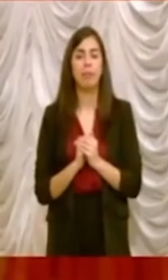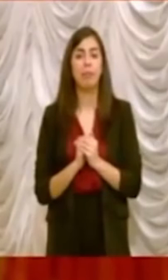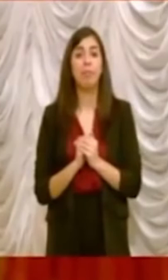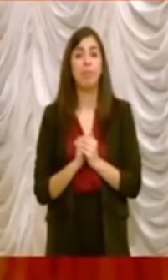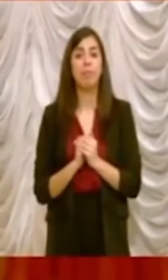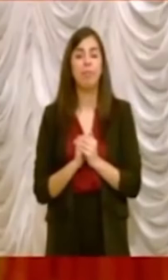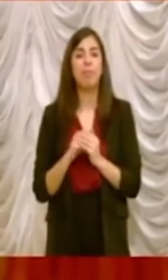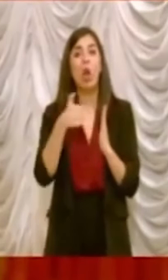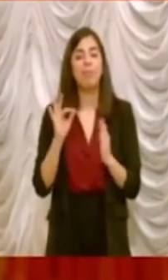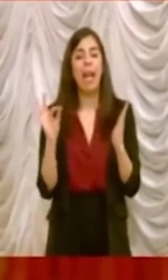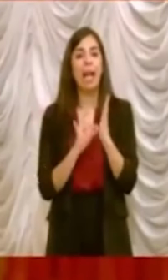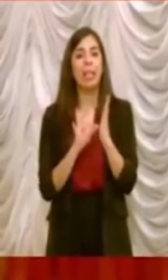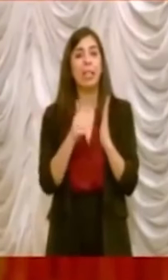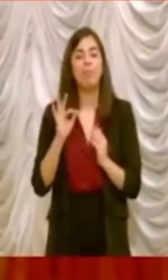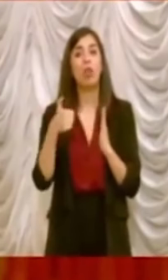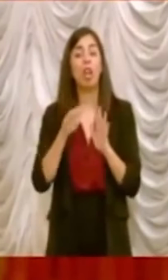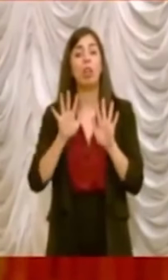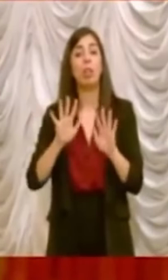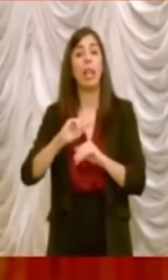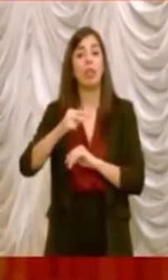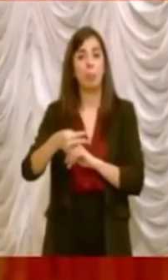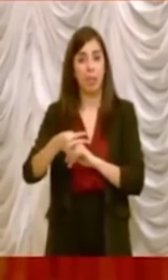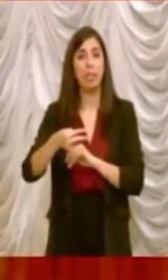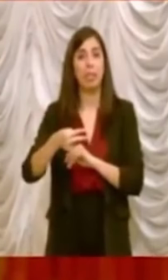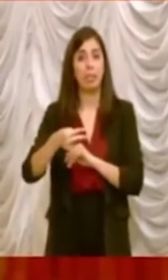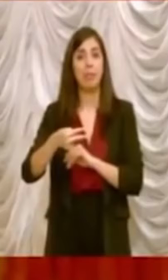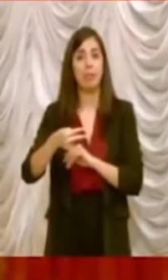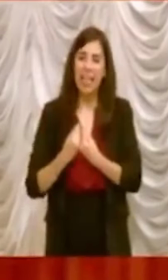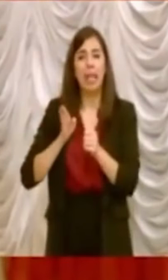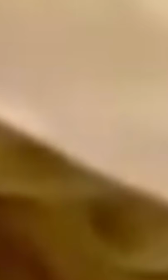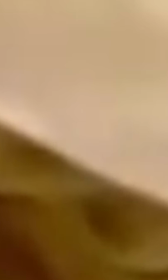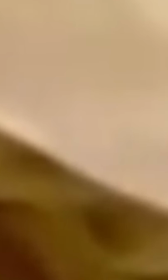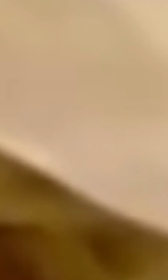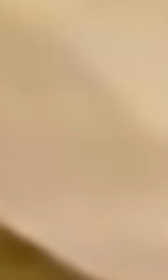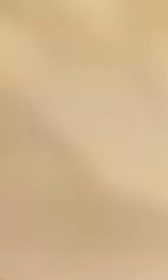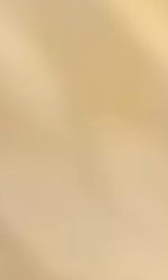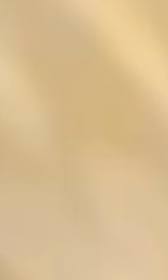E mi riferisco all'articolo 105, l'emersione dei rapporti porno.